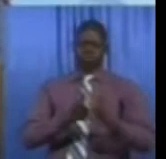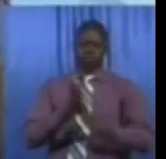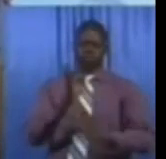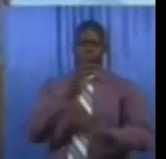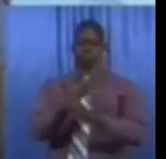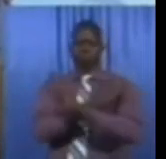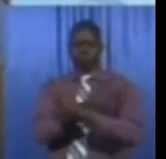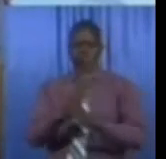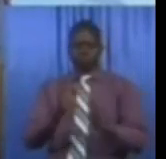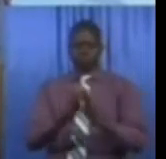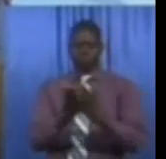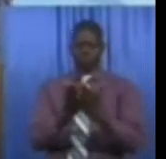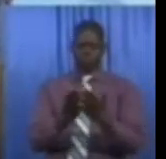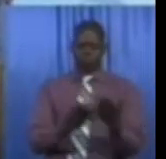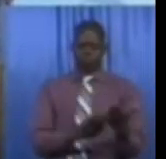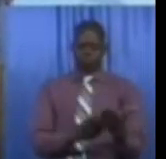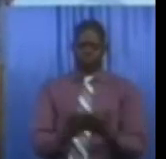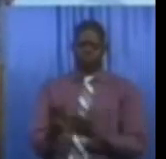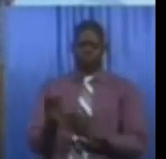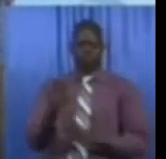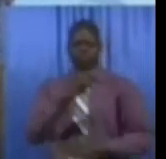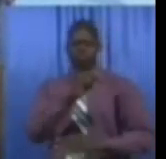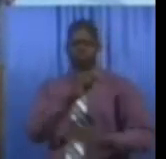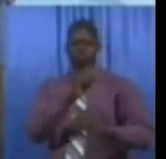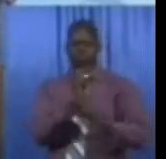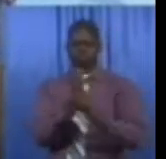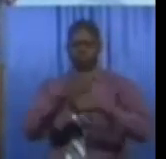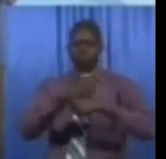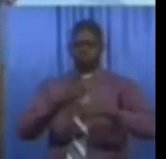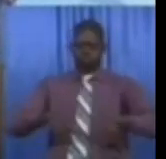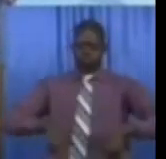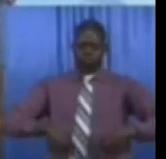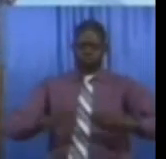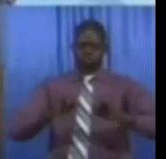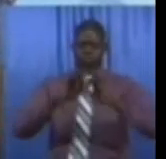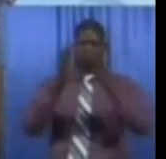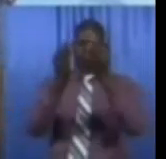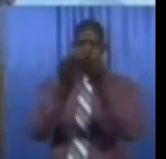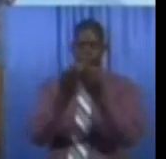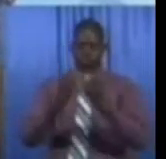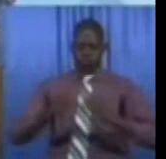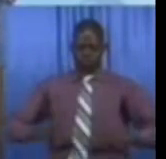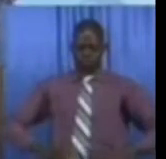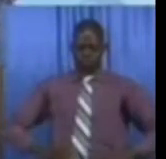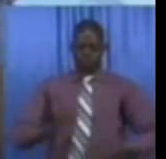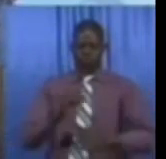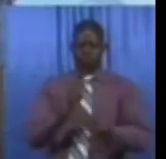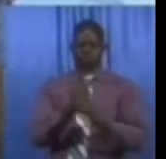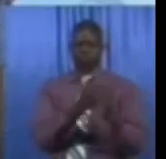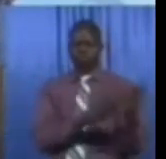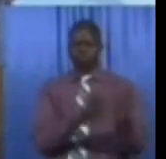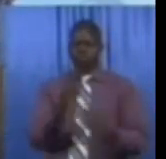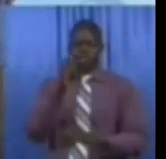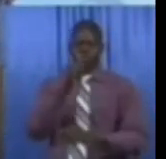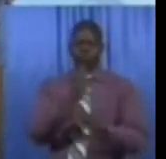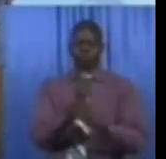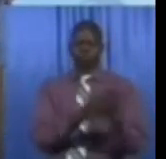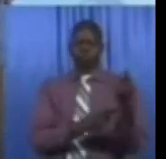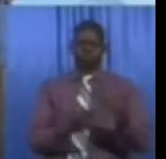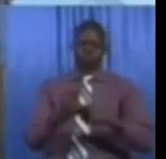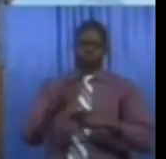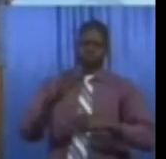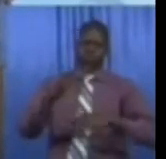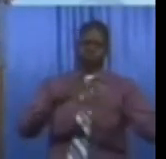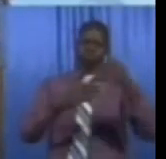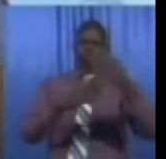roman autobiographique, l'auteur parle de sa vie de famille, du corps dans lequel il a exercé des années durant et vient déconstruire